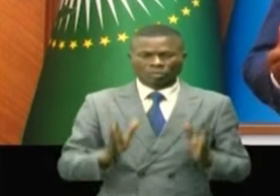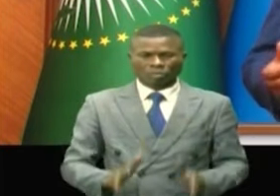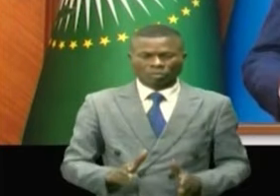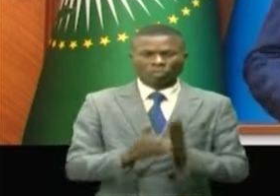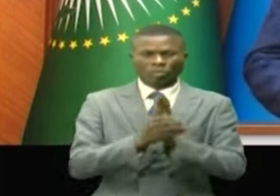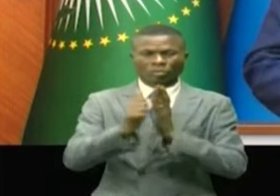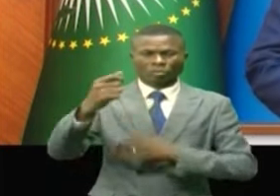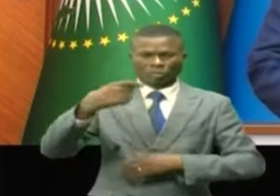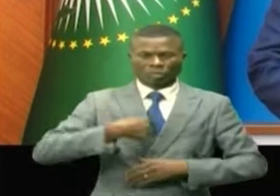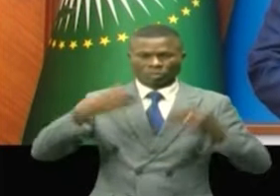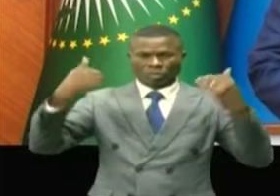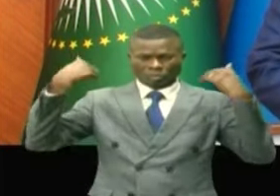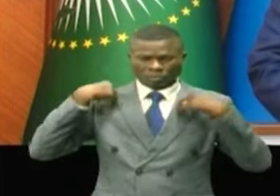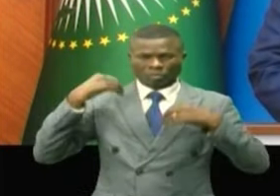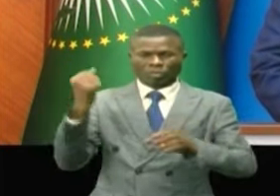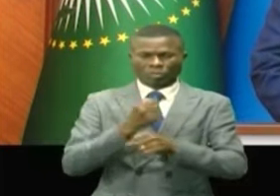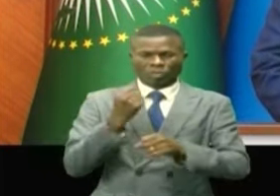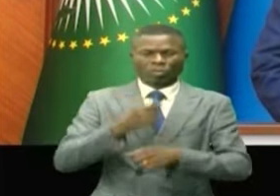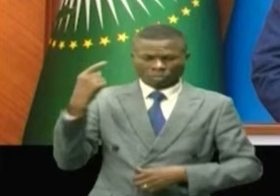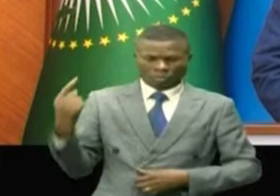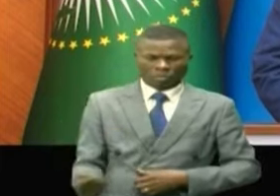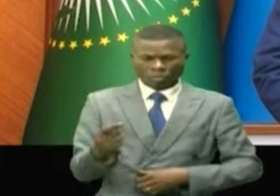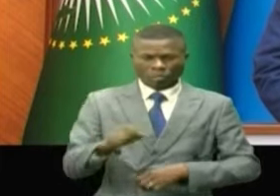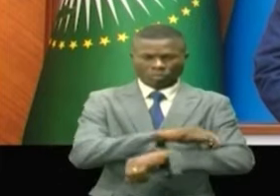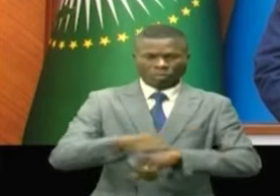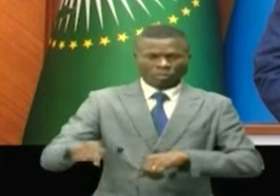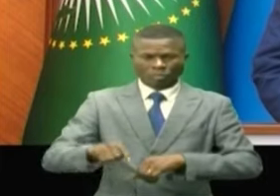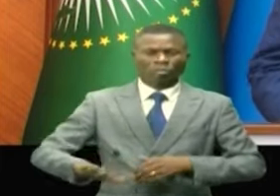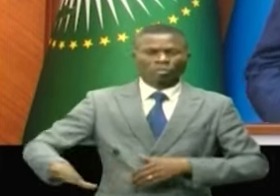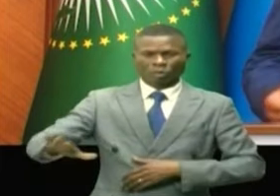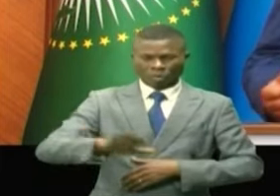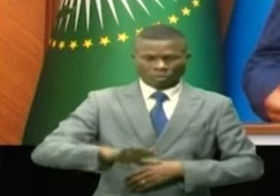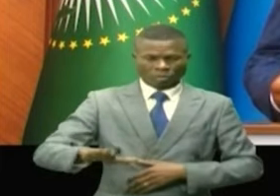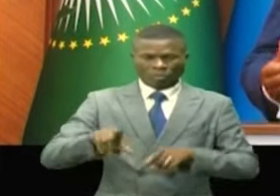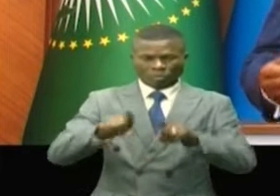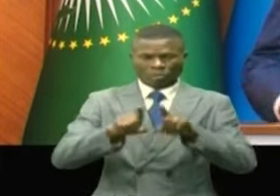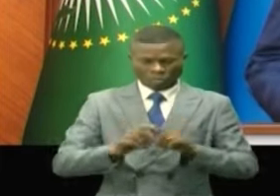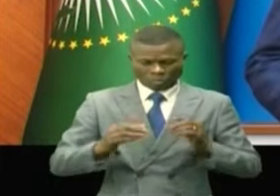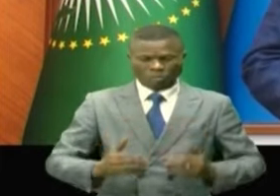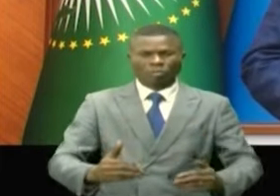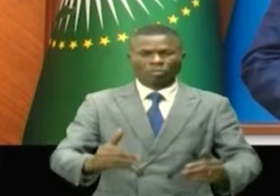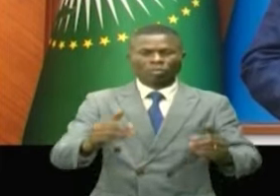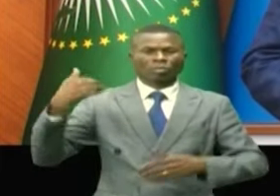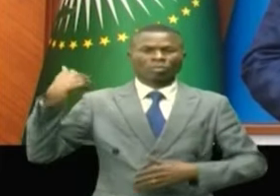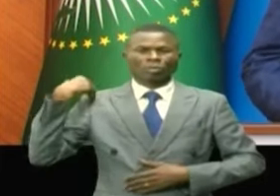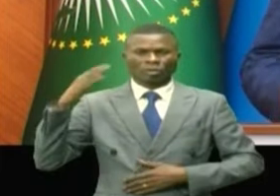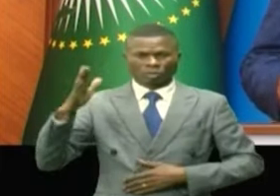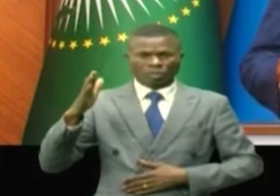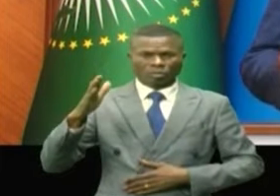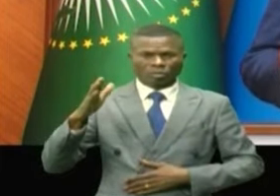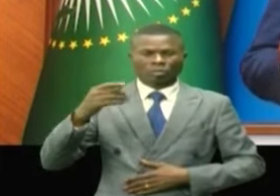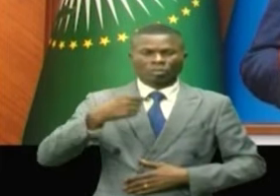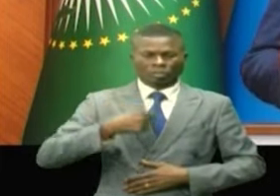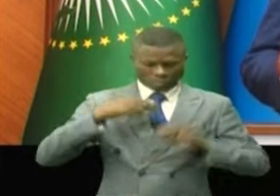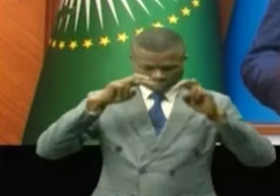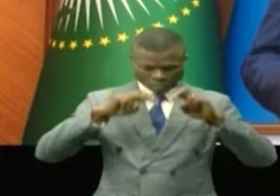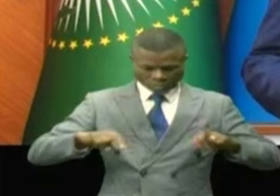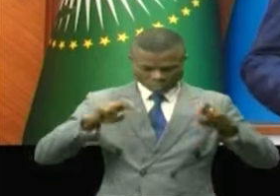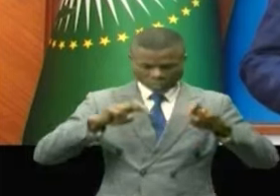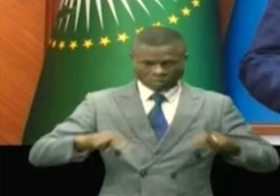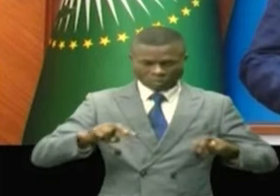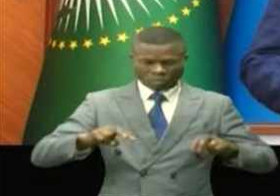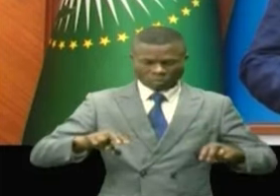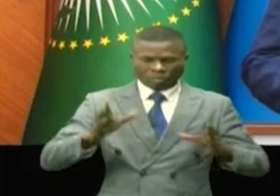qualité de garant du fonctionnement régulier des institutions de la République et de la continuité de l'État j'ai examiné en